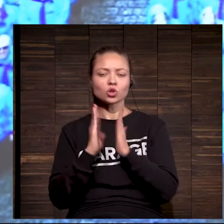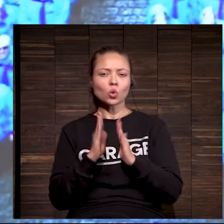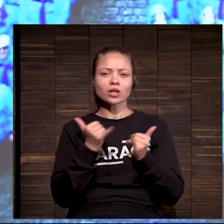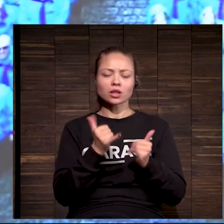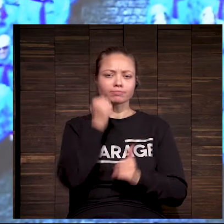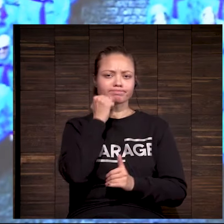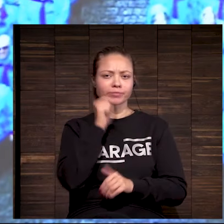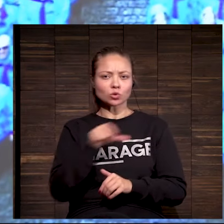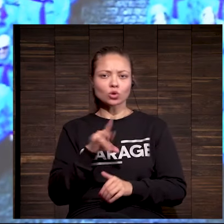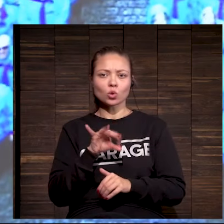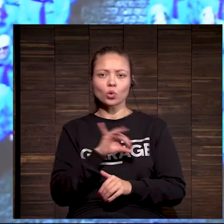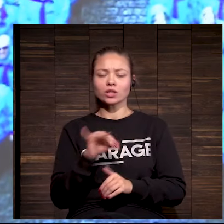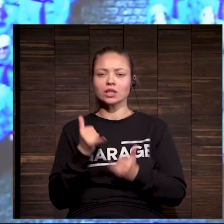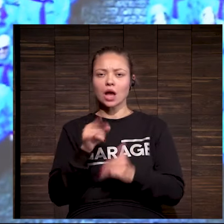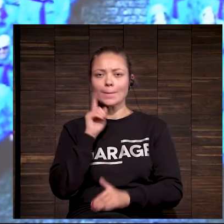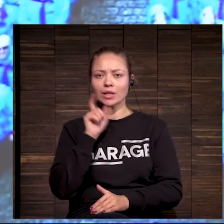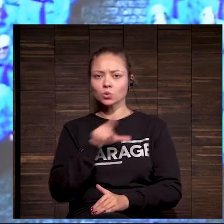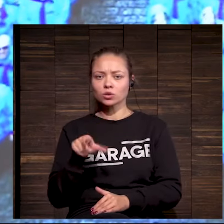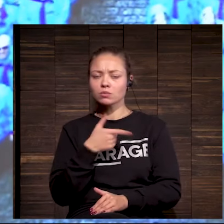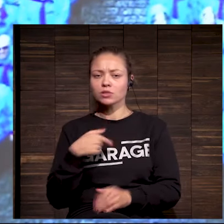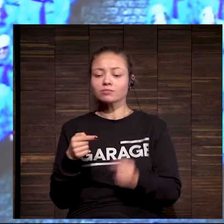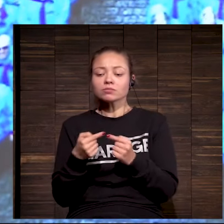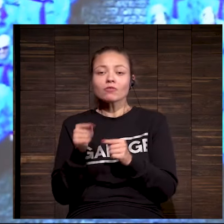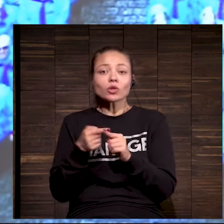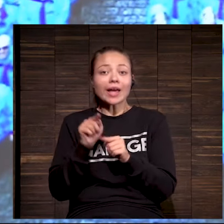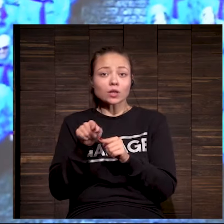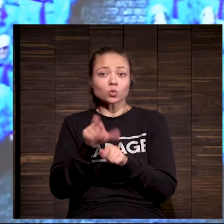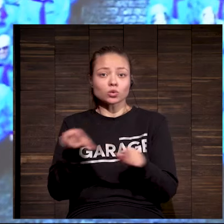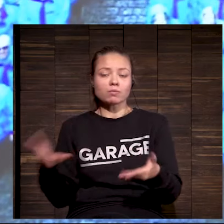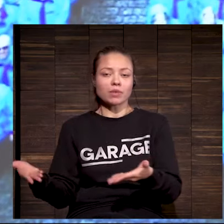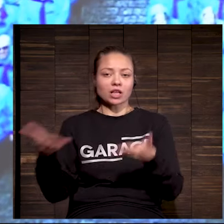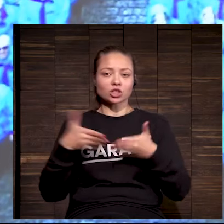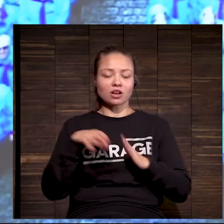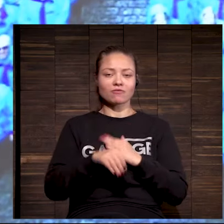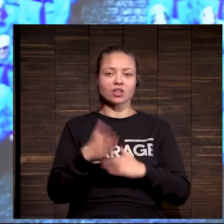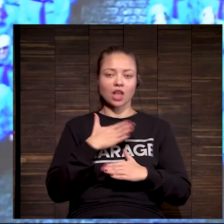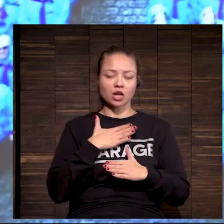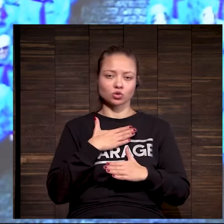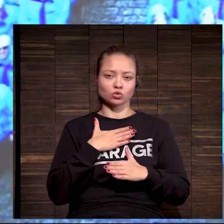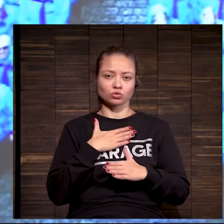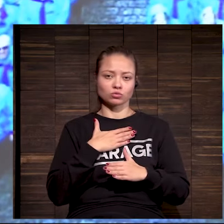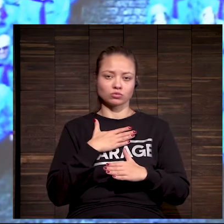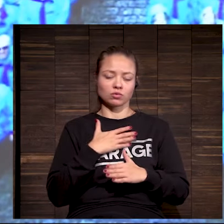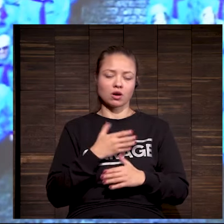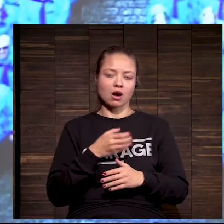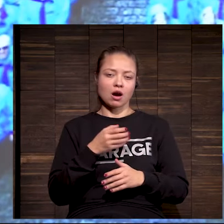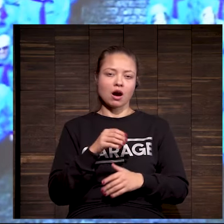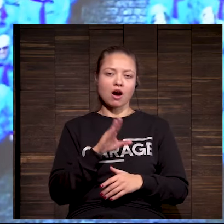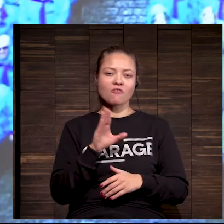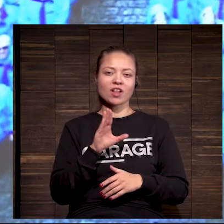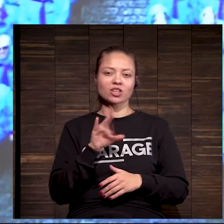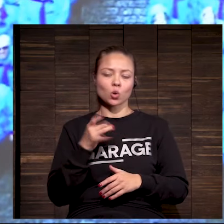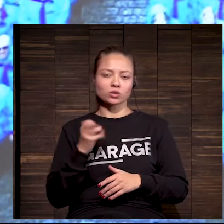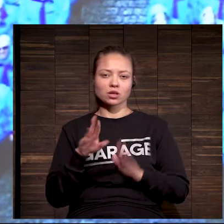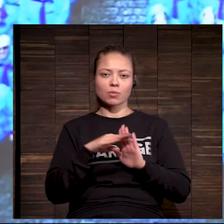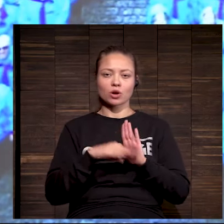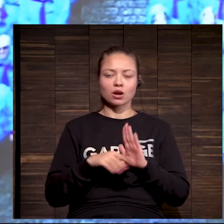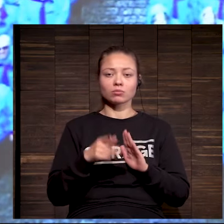людей но и для молодых людей мы именно этих людей приглашали в нашу волонтерскую команду этом проекта уже три года они по-прежнему